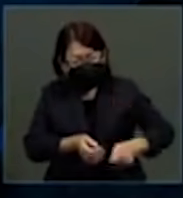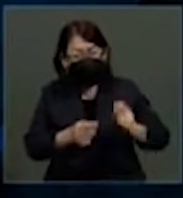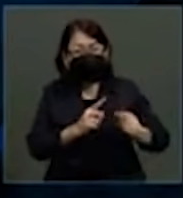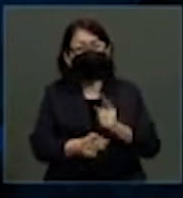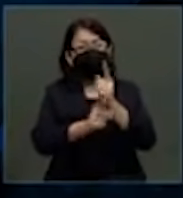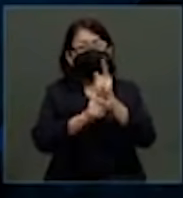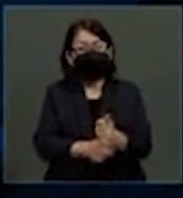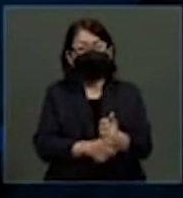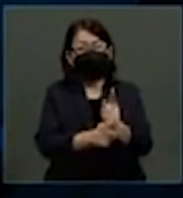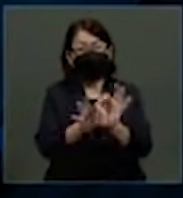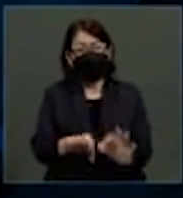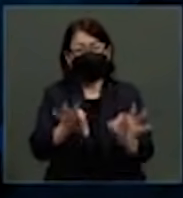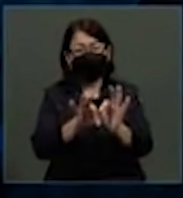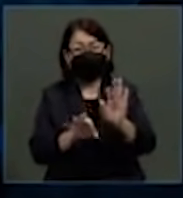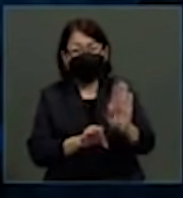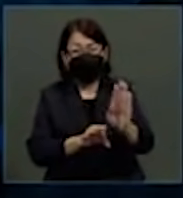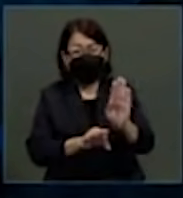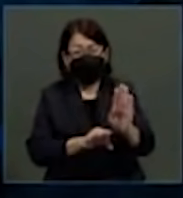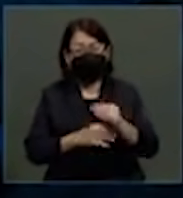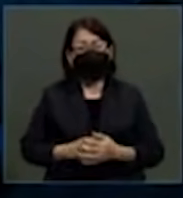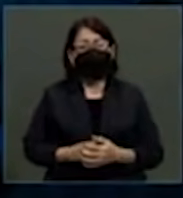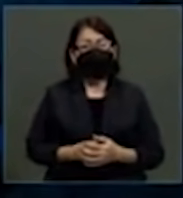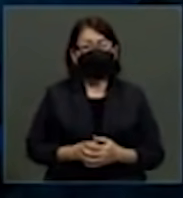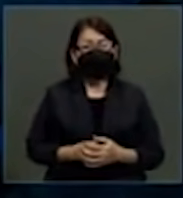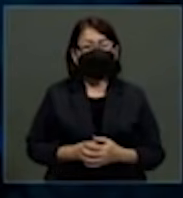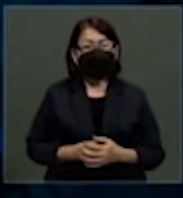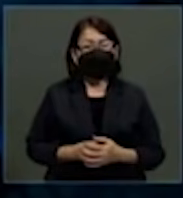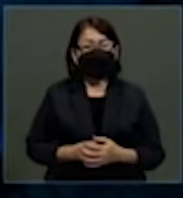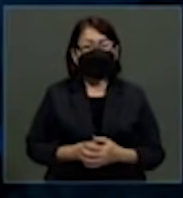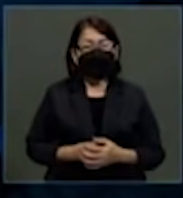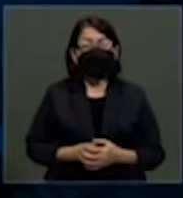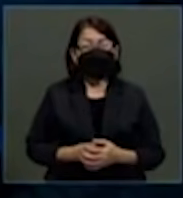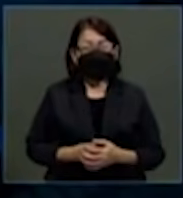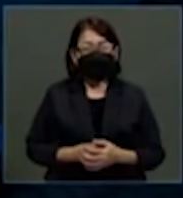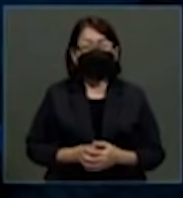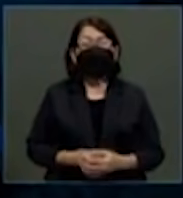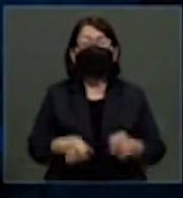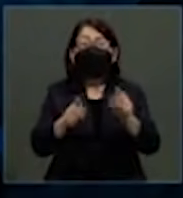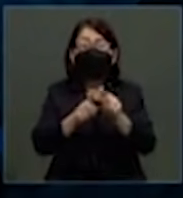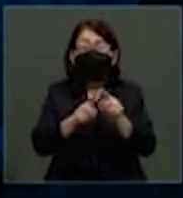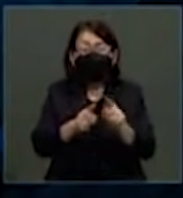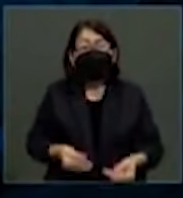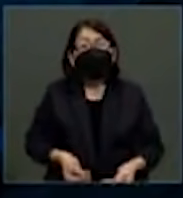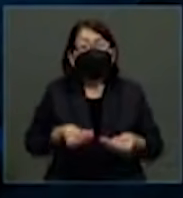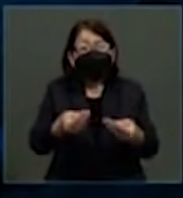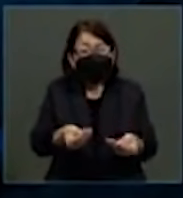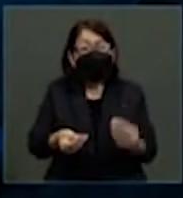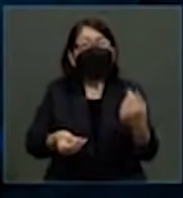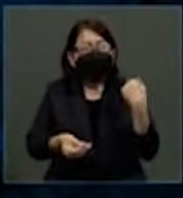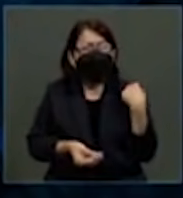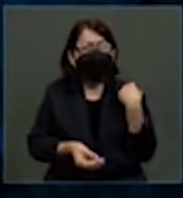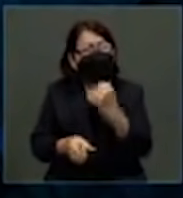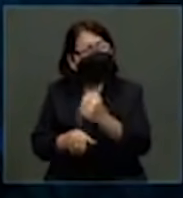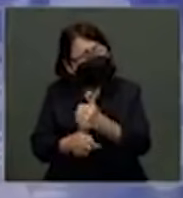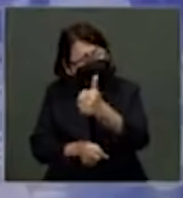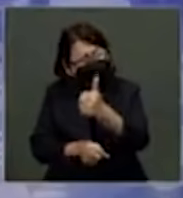การติดต่อกับหน่วยงานในกระบวนการยุติธรรมให้พิจารณาดำเนินการตามความจำเป็นและเหมาะส